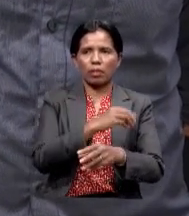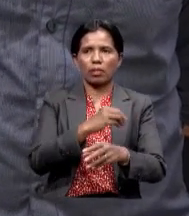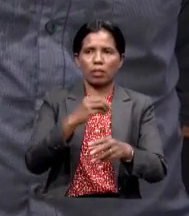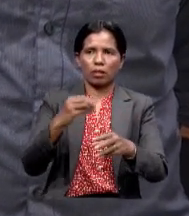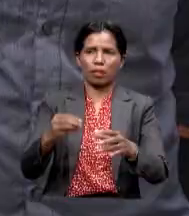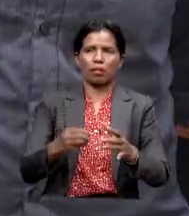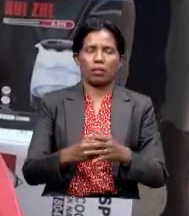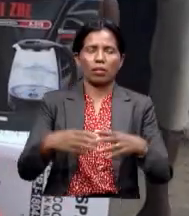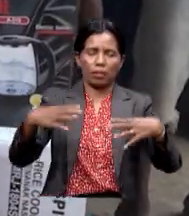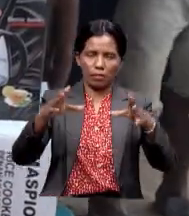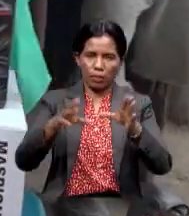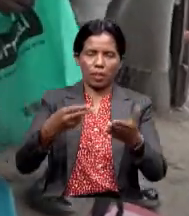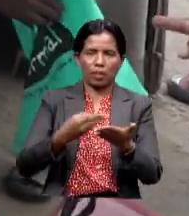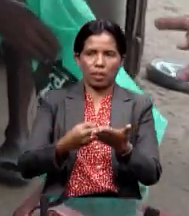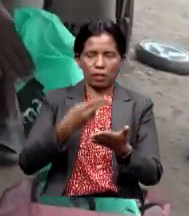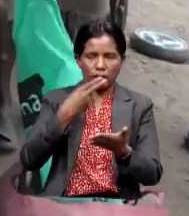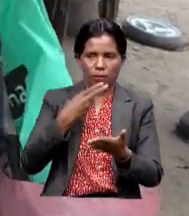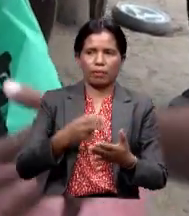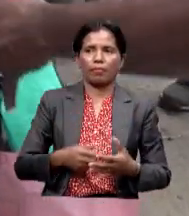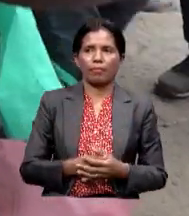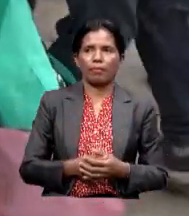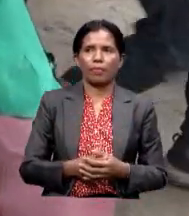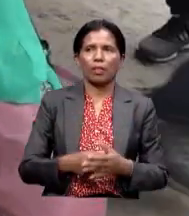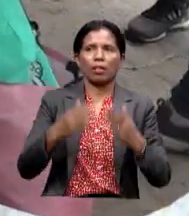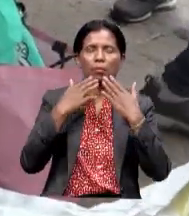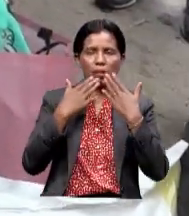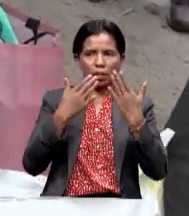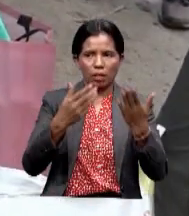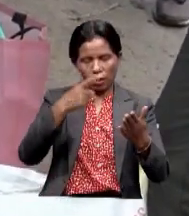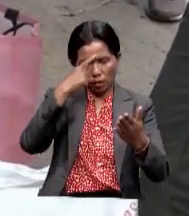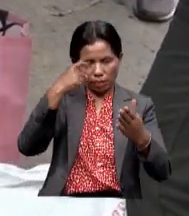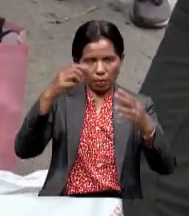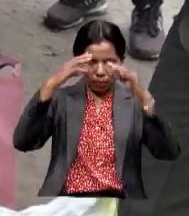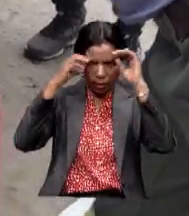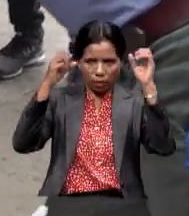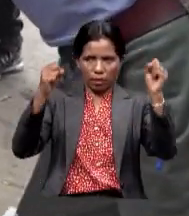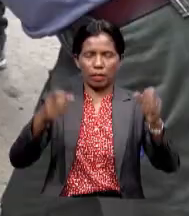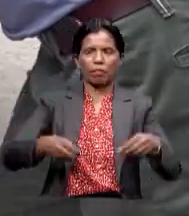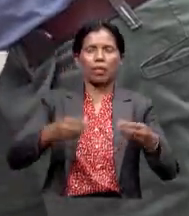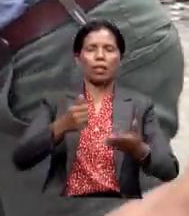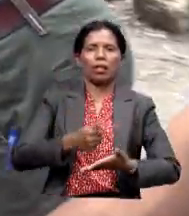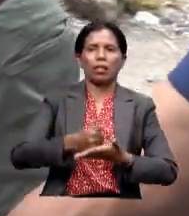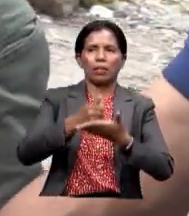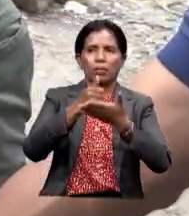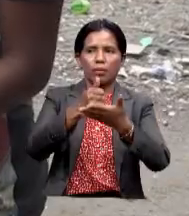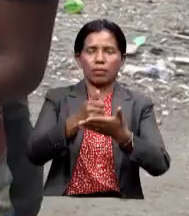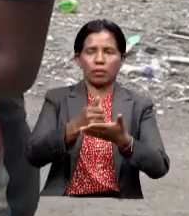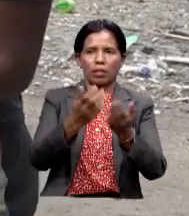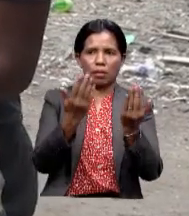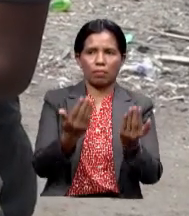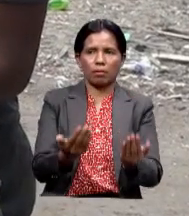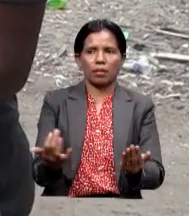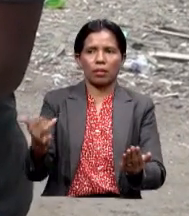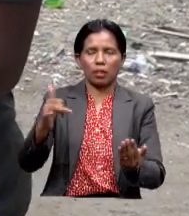bikang, bikang kanuru. Beneficiera agradece tebes, tamba Presidente Republika bele tau matan no azuda hakman